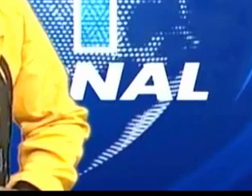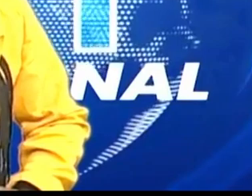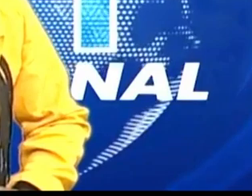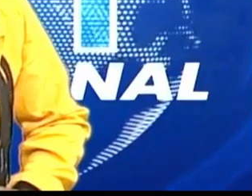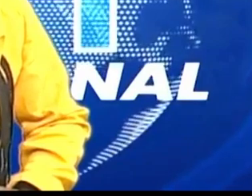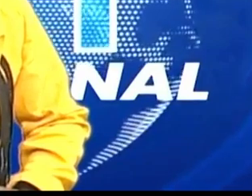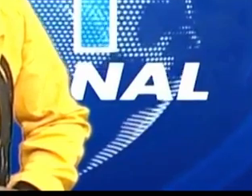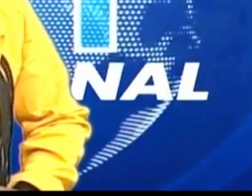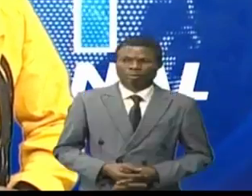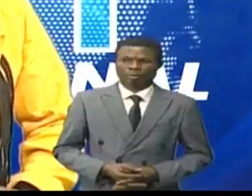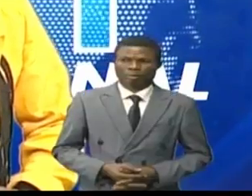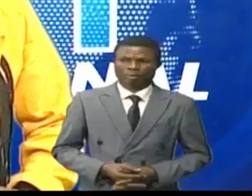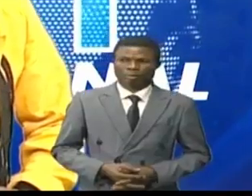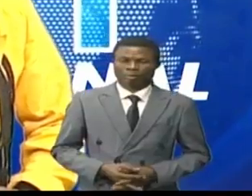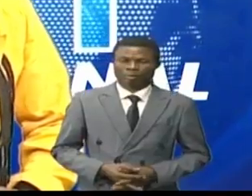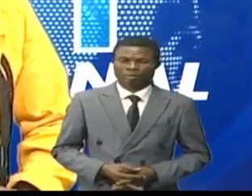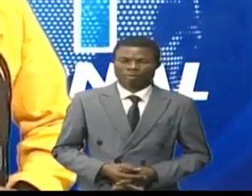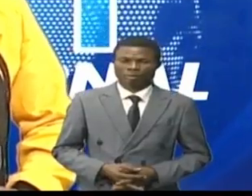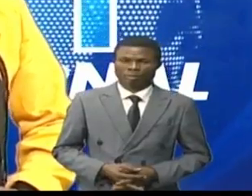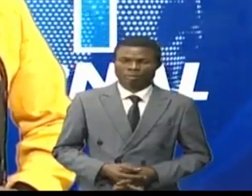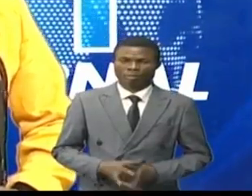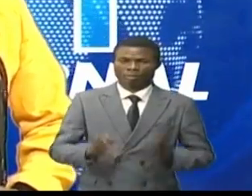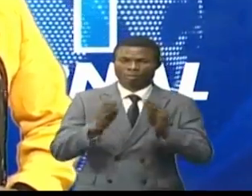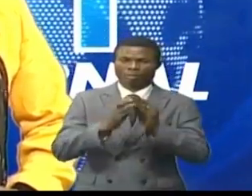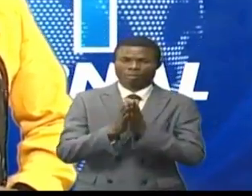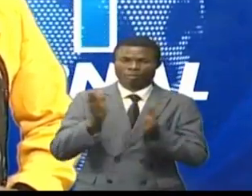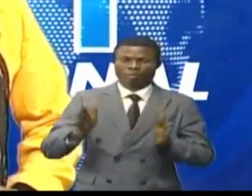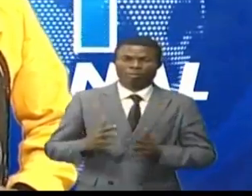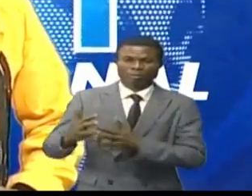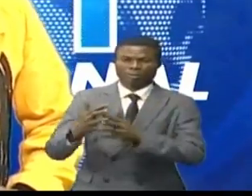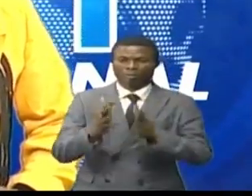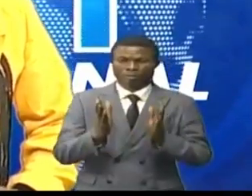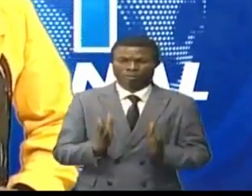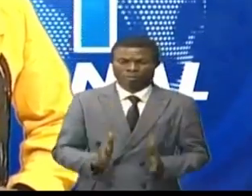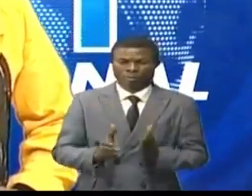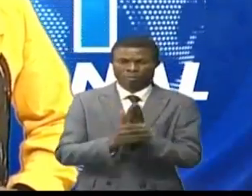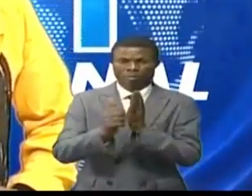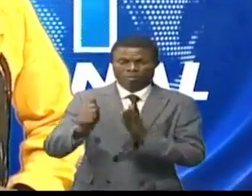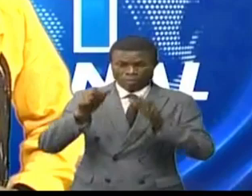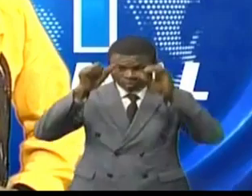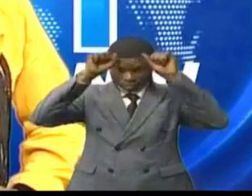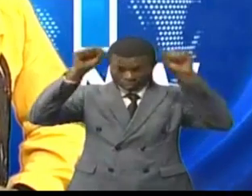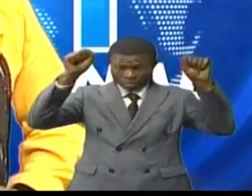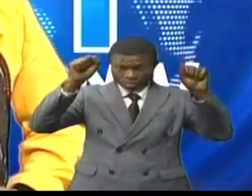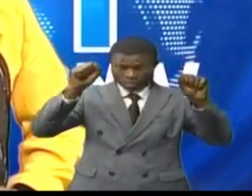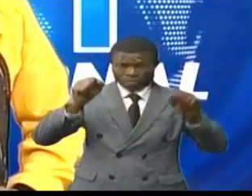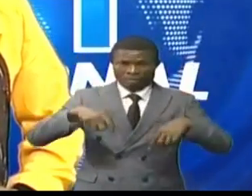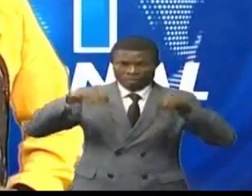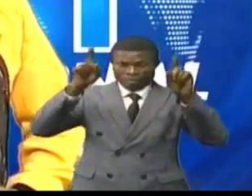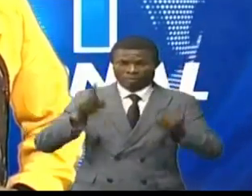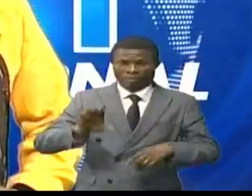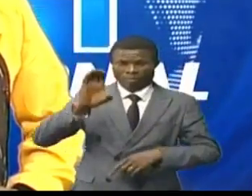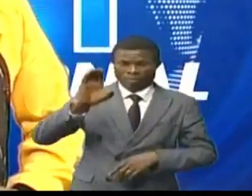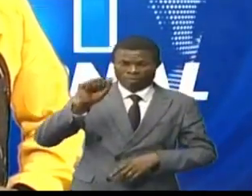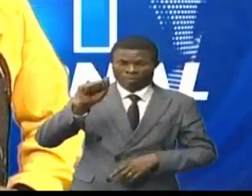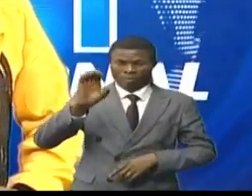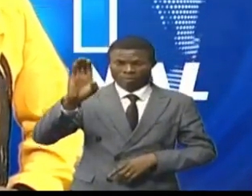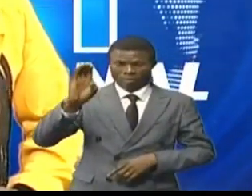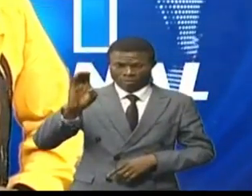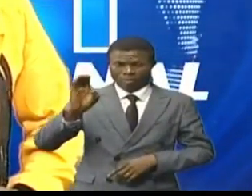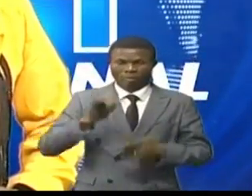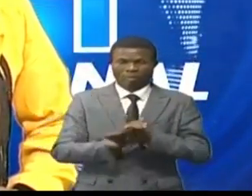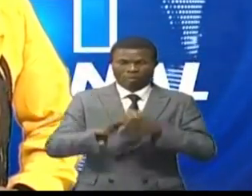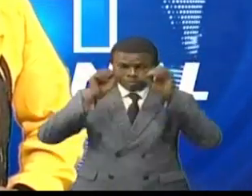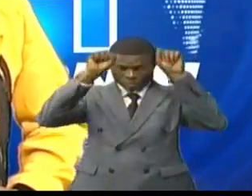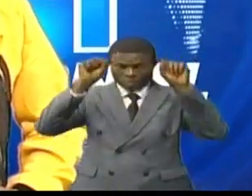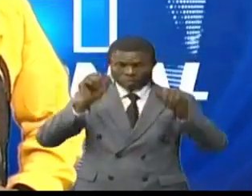tribune de la 77e session de l'Assemblée générale des Nations Unies. En sa qualité de président en exercice de la CEAC et la SADC, le président